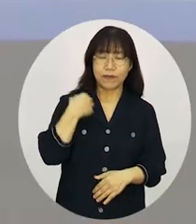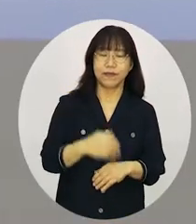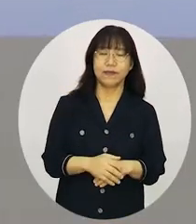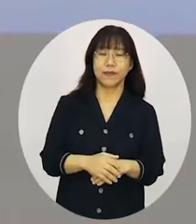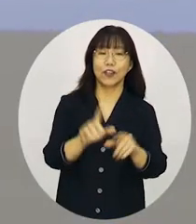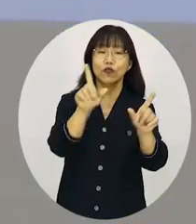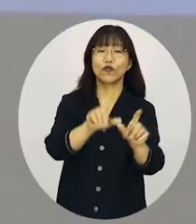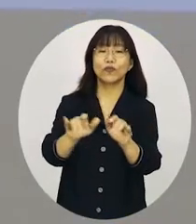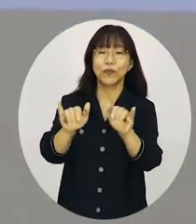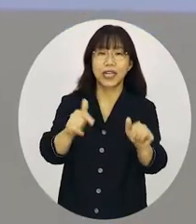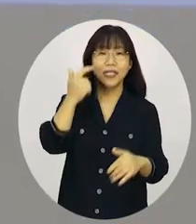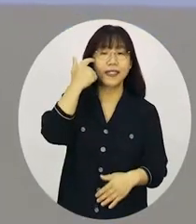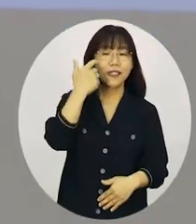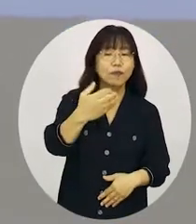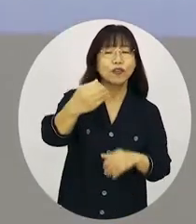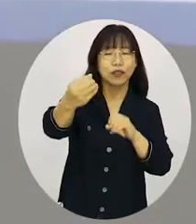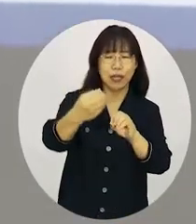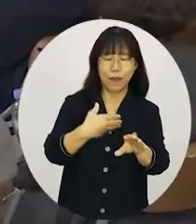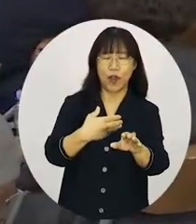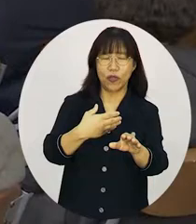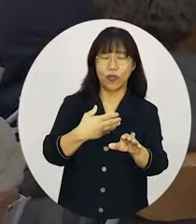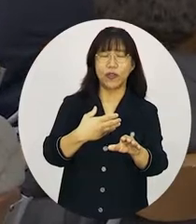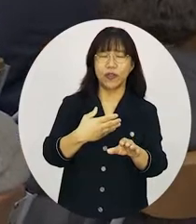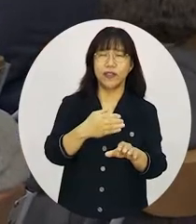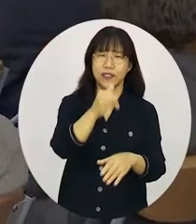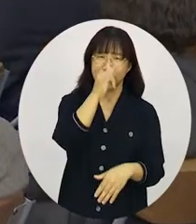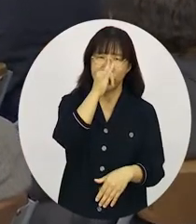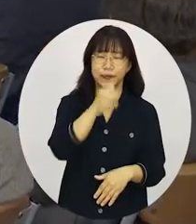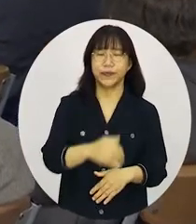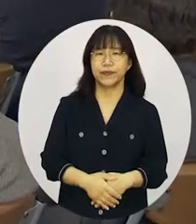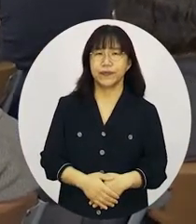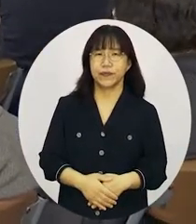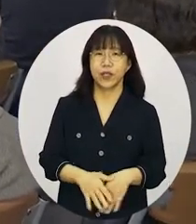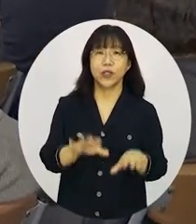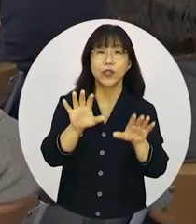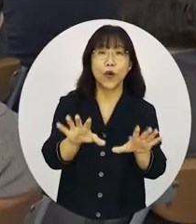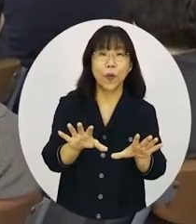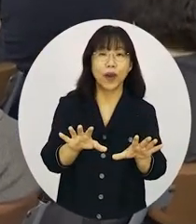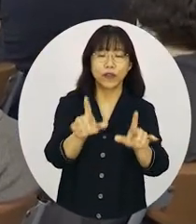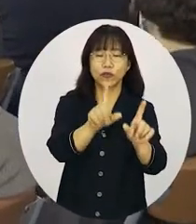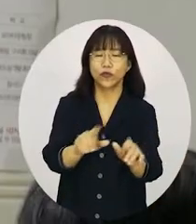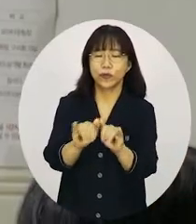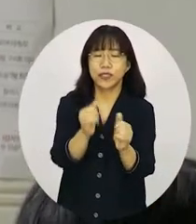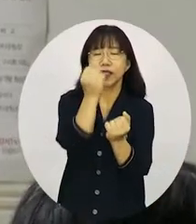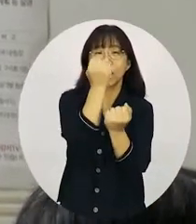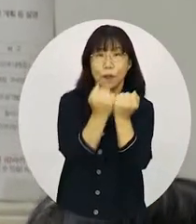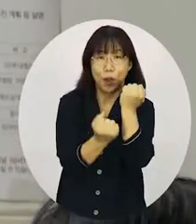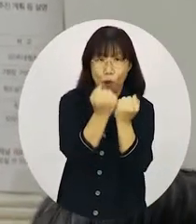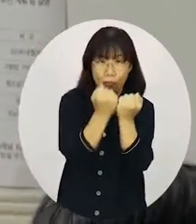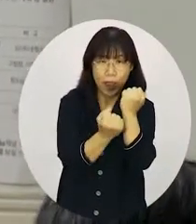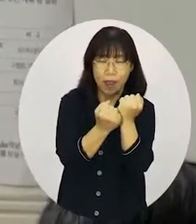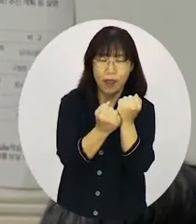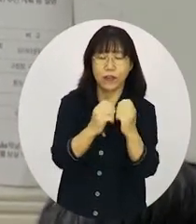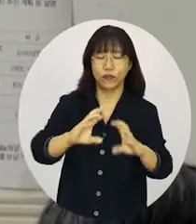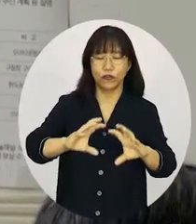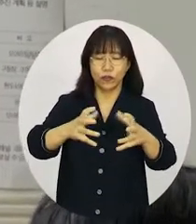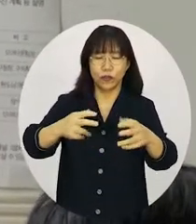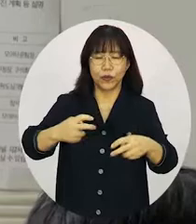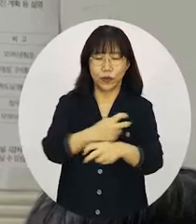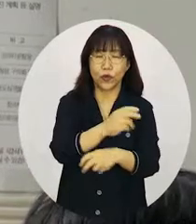진행했으며 이후 구민들과 질문 답변 시간도 가졌습니다. 강서구는 이번 주민설명회를